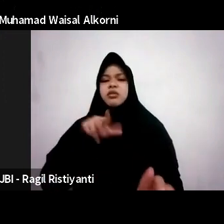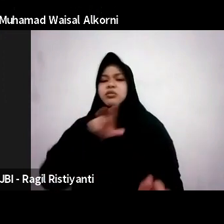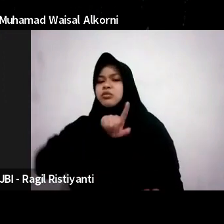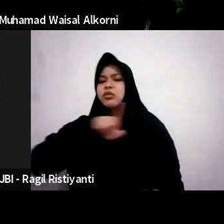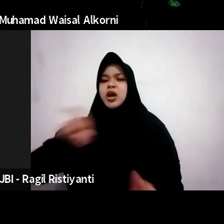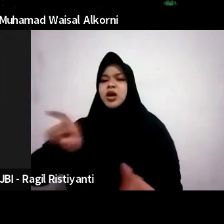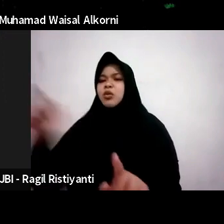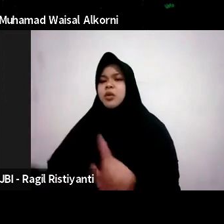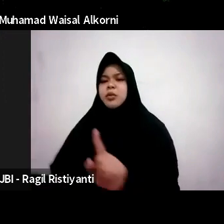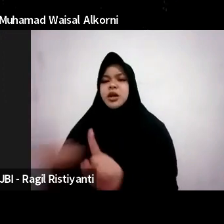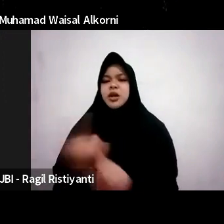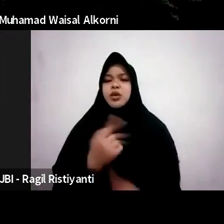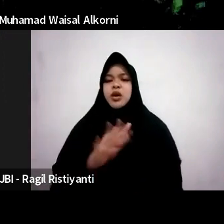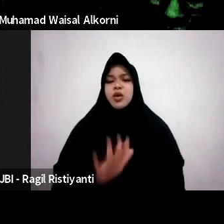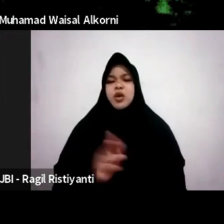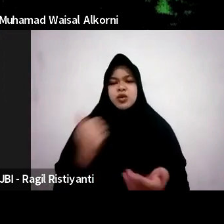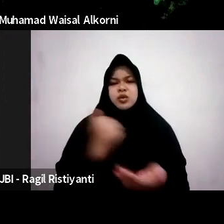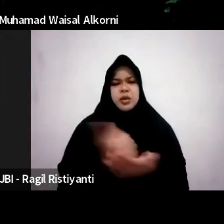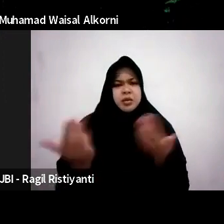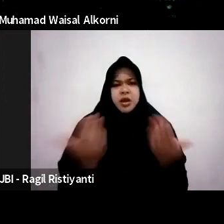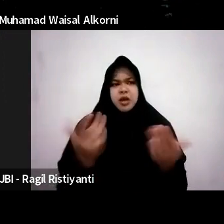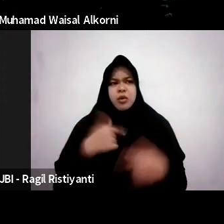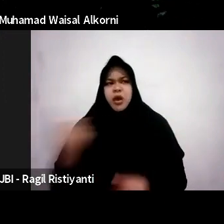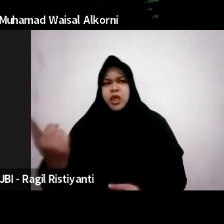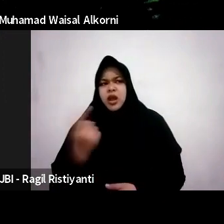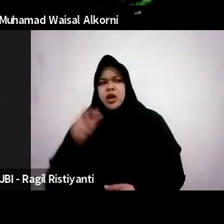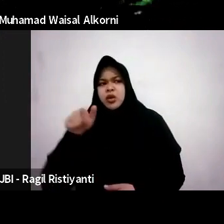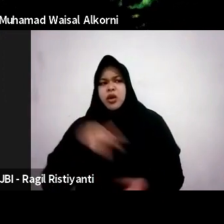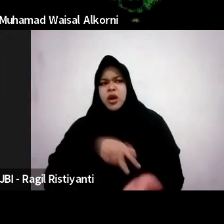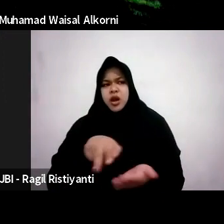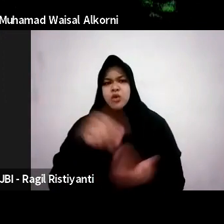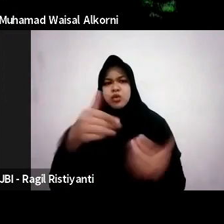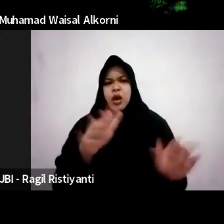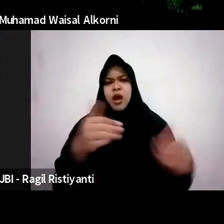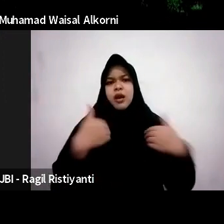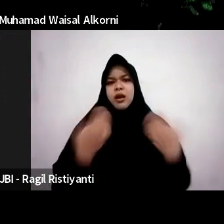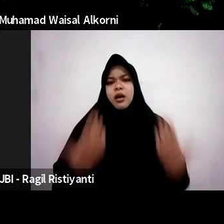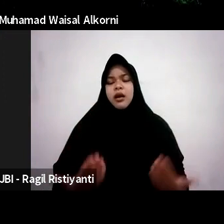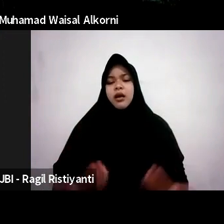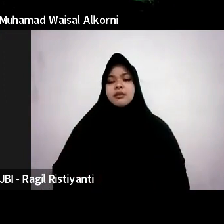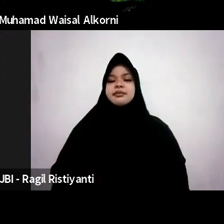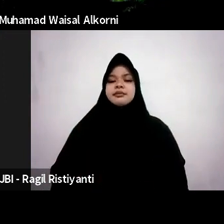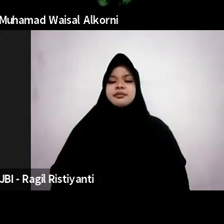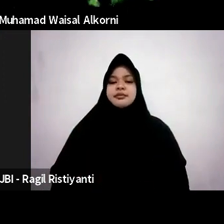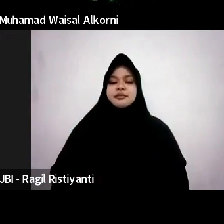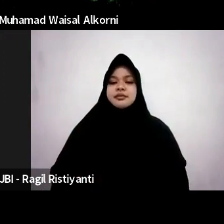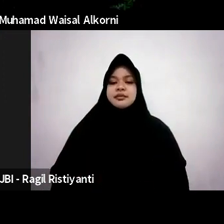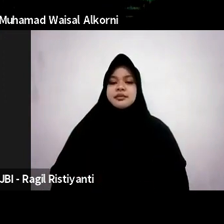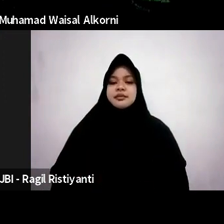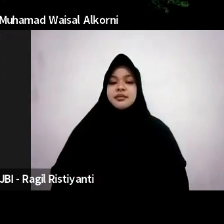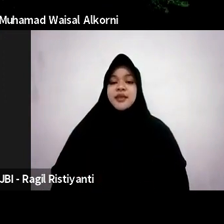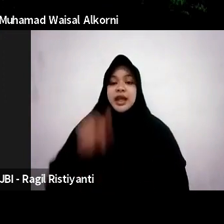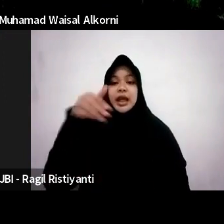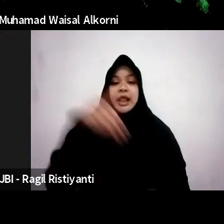menandakan bahwa sebenarnya mungkin mereka merasa kenapa harus nanya kan Gading blok nya udah ada hitam jadi ya ini ini lagi-lagi